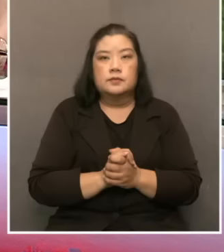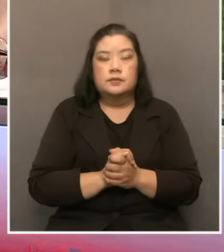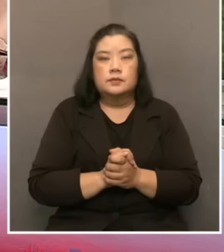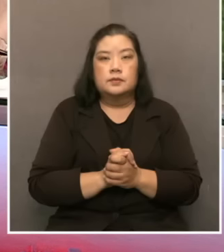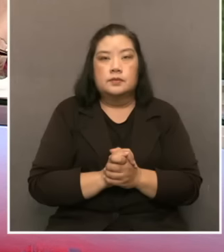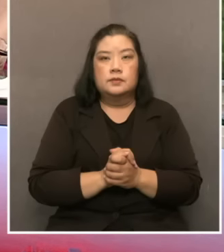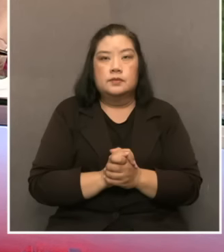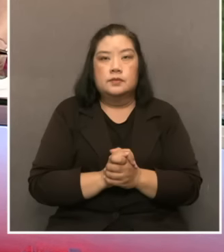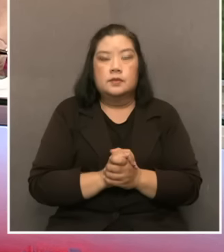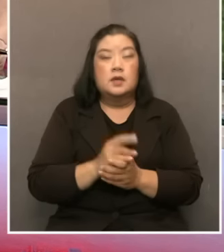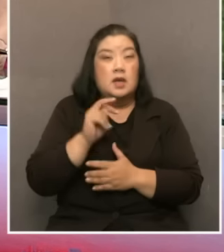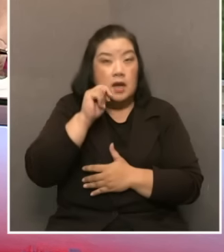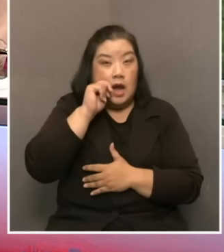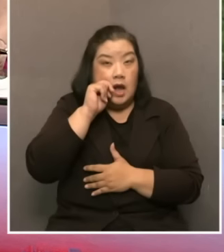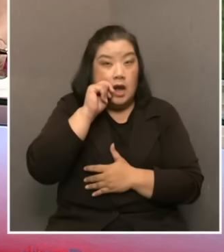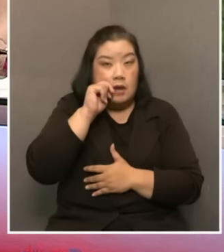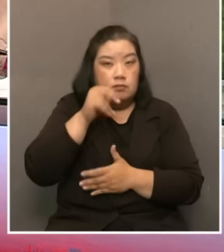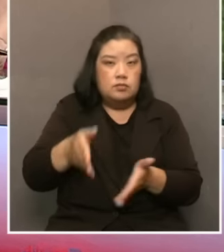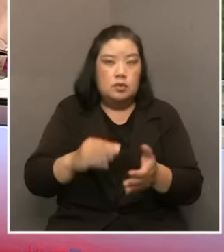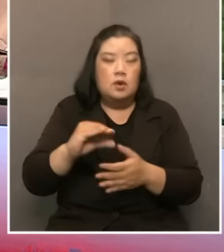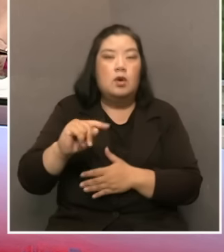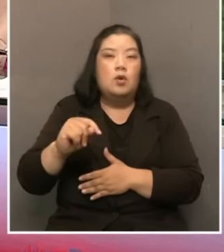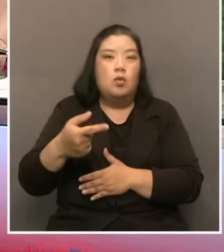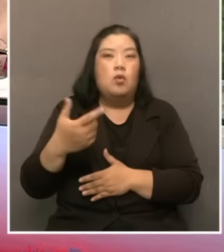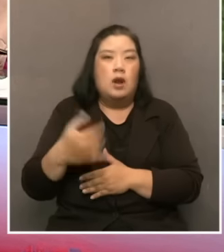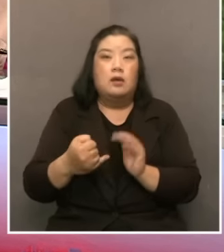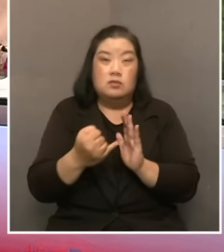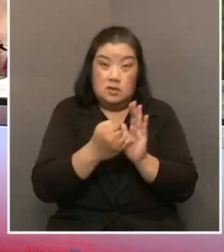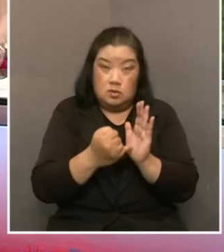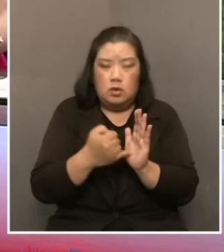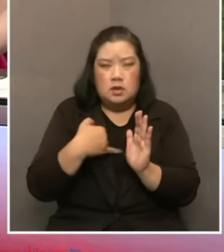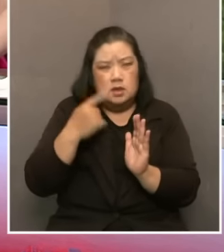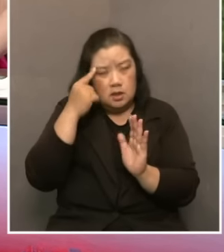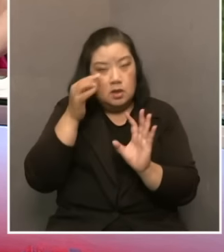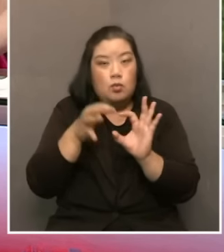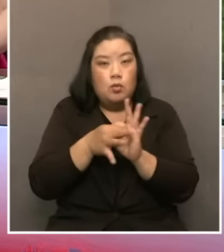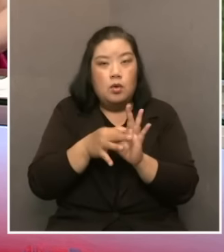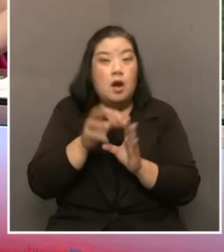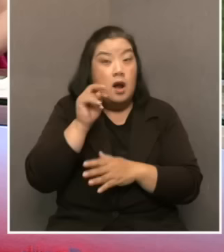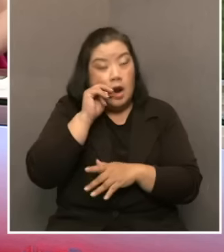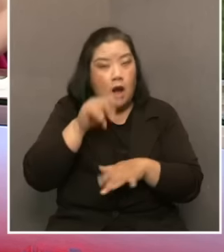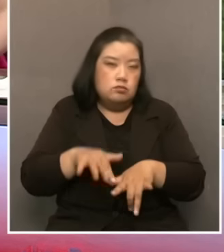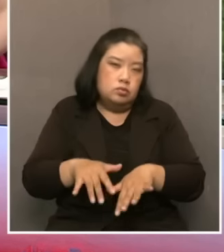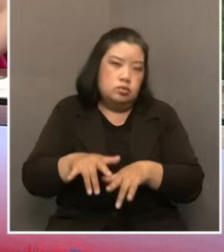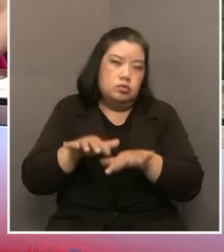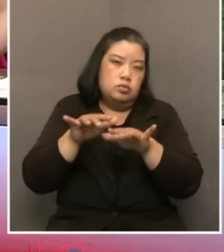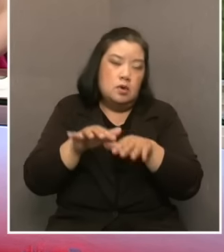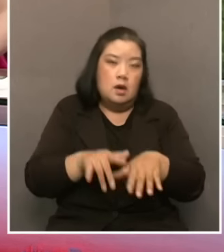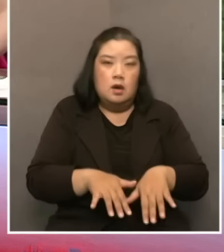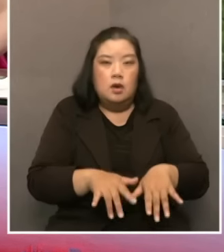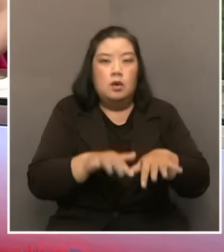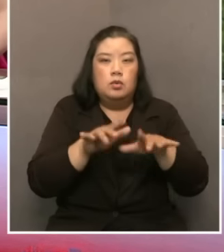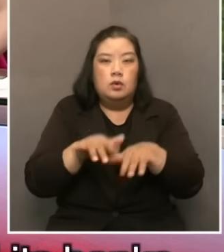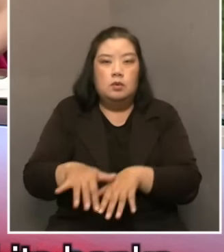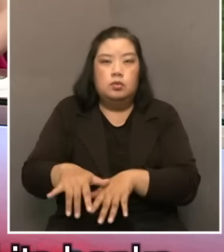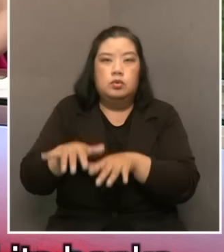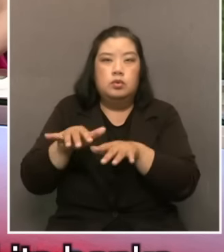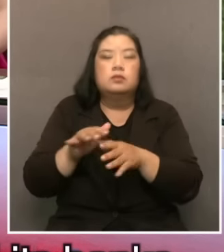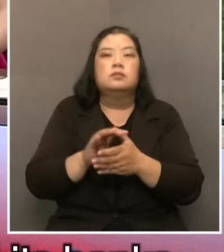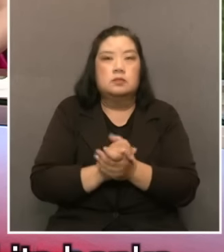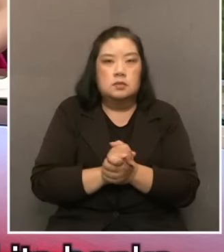น้ำในแม่น้ำโขงนะคะที่ไหลผ่านจังหวัดต่างๆยังคงน่าเป็นห่วงเพราะว่าระดับน้ำนั้นเพิ่มสูงขึ้นอย่างต่อเนื่องค่ะอย่างที่จังหวัด